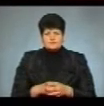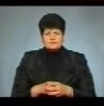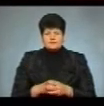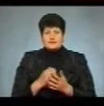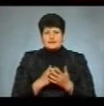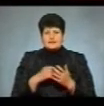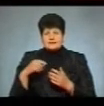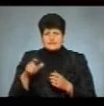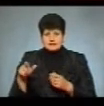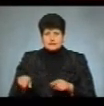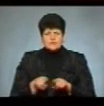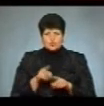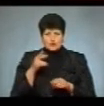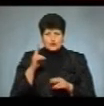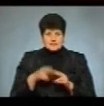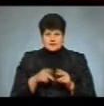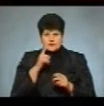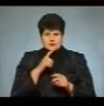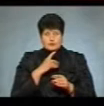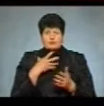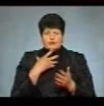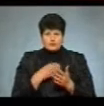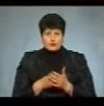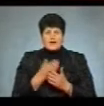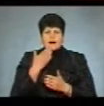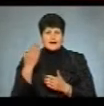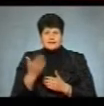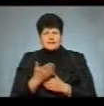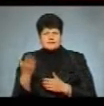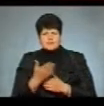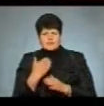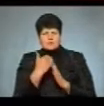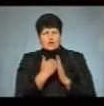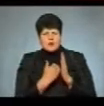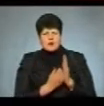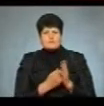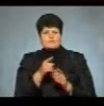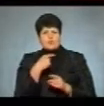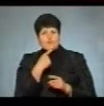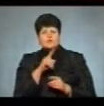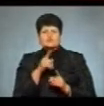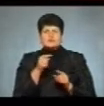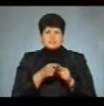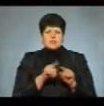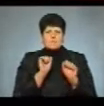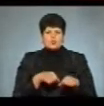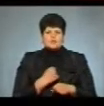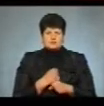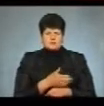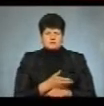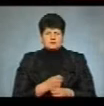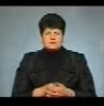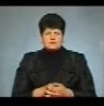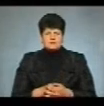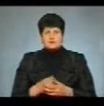кандидати в президенти також не зовсім до кінця усвідомлюють, оскільки в своїх агітаційних програмах, агітаціях вони говорять про те, що вони це можуть. Я думаю, що